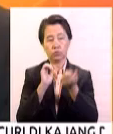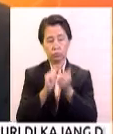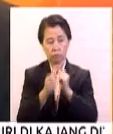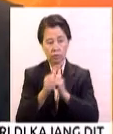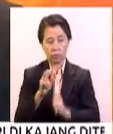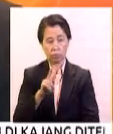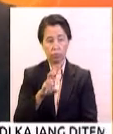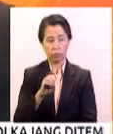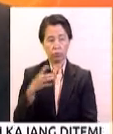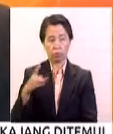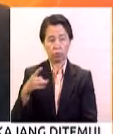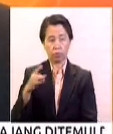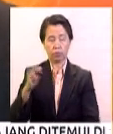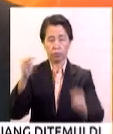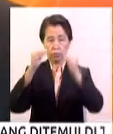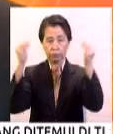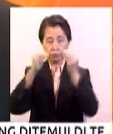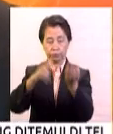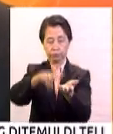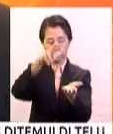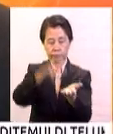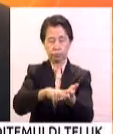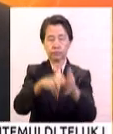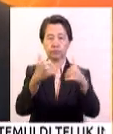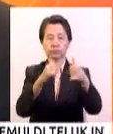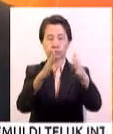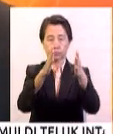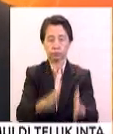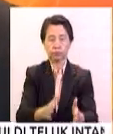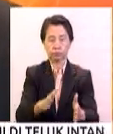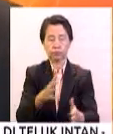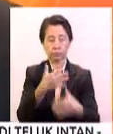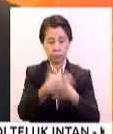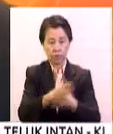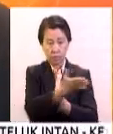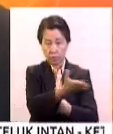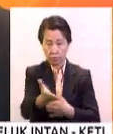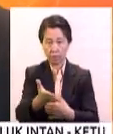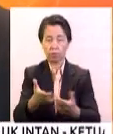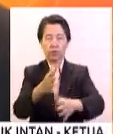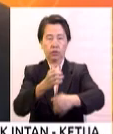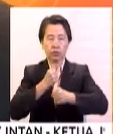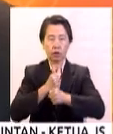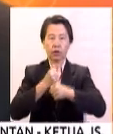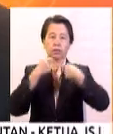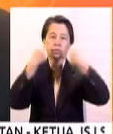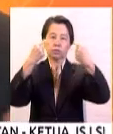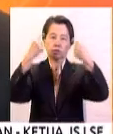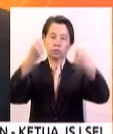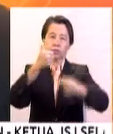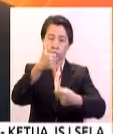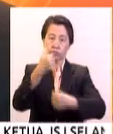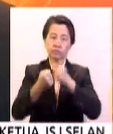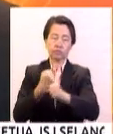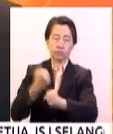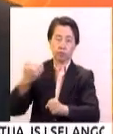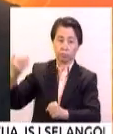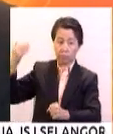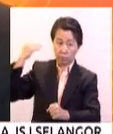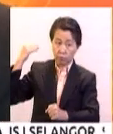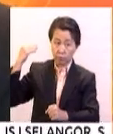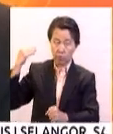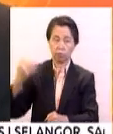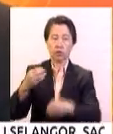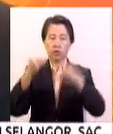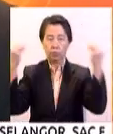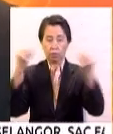di mana majlis yang mengiktiraf para atlet serta selepas mereka meraih kejayaan yang cemerlang pada tahun lalu. Baik,